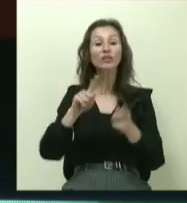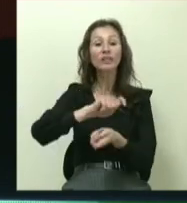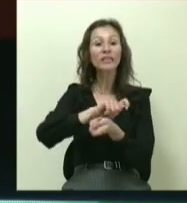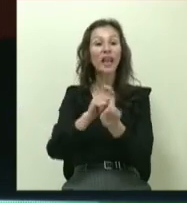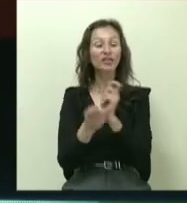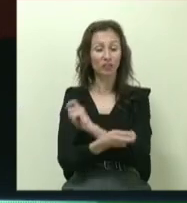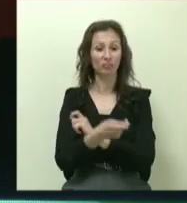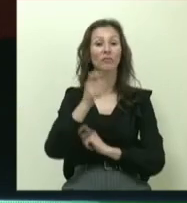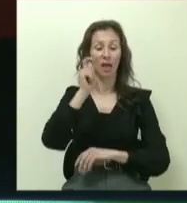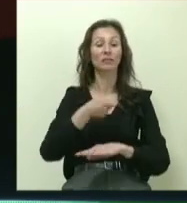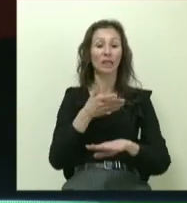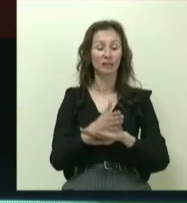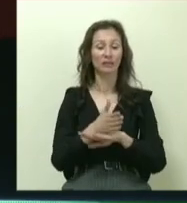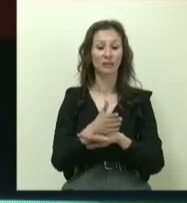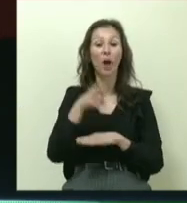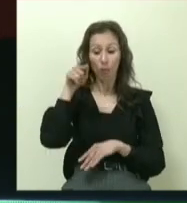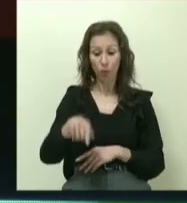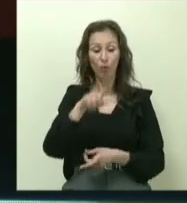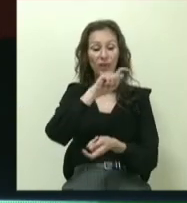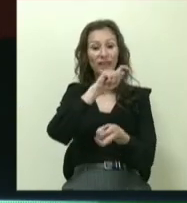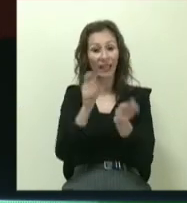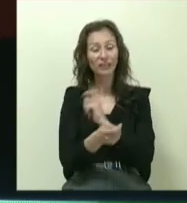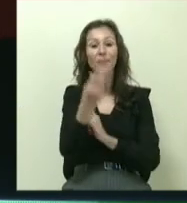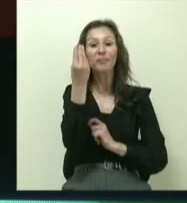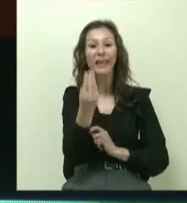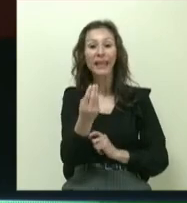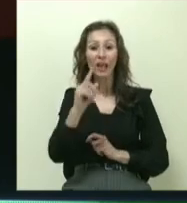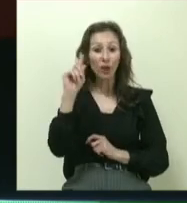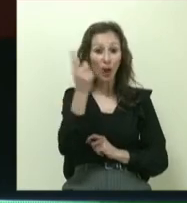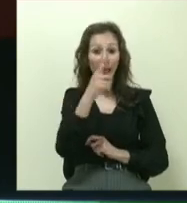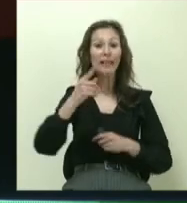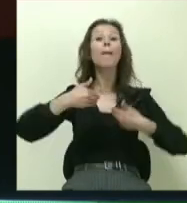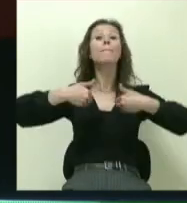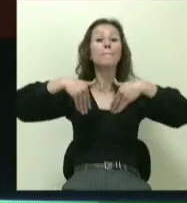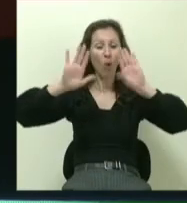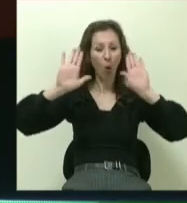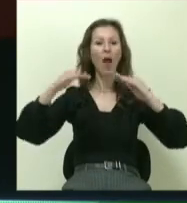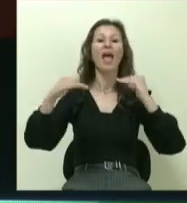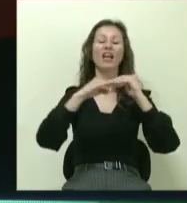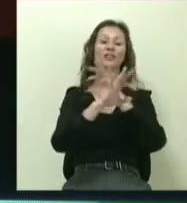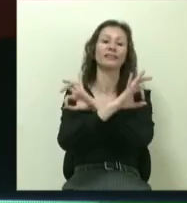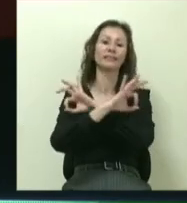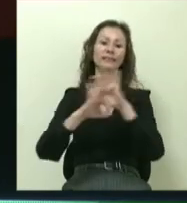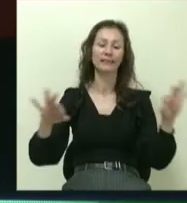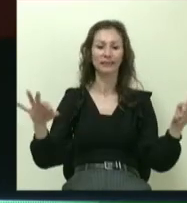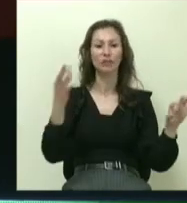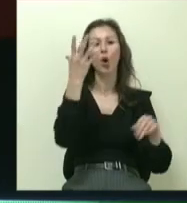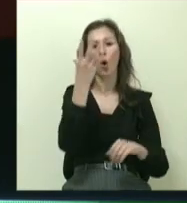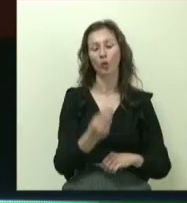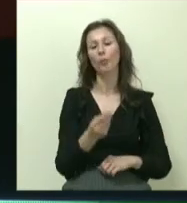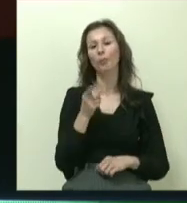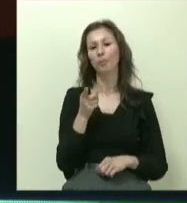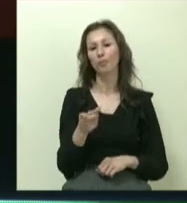esasında ve bu değişimlerin iyi yönetilemiyor olması eşitsizliğin oluşumunda